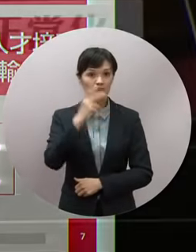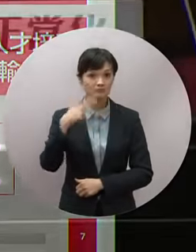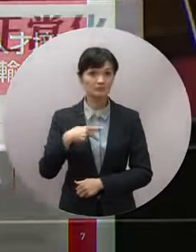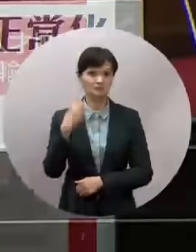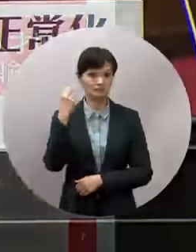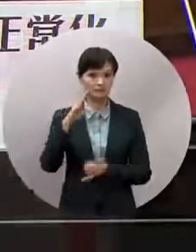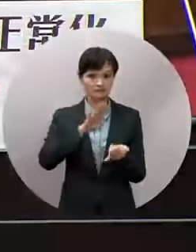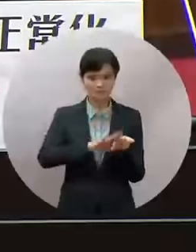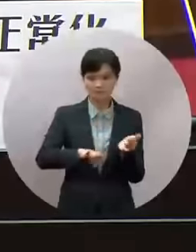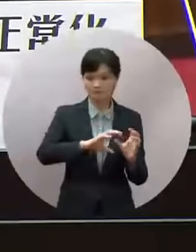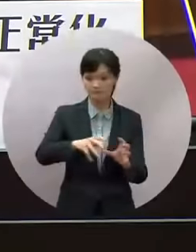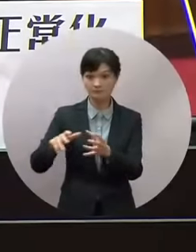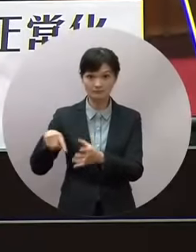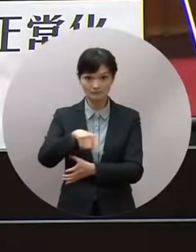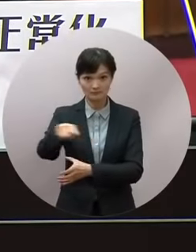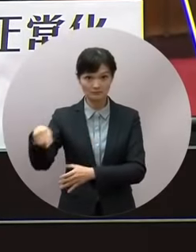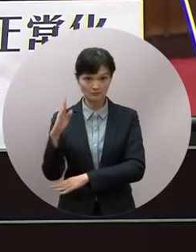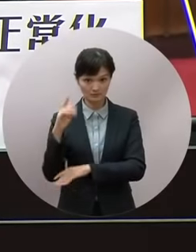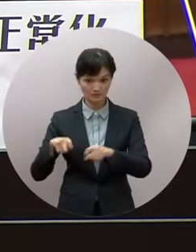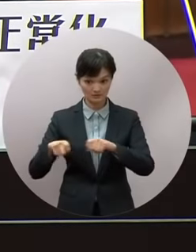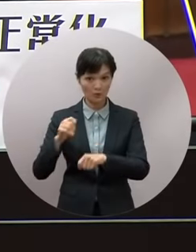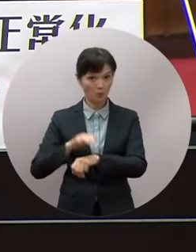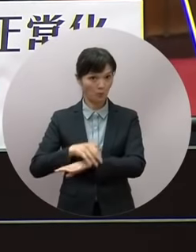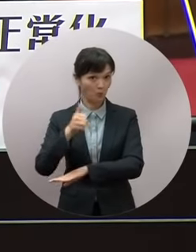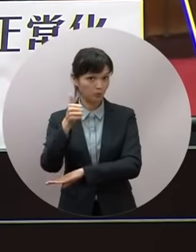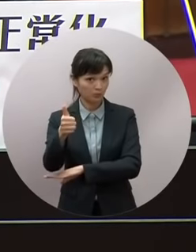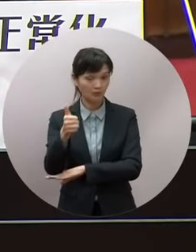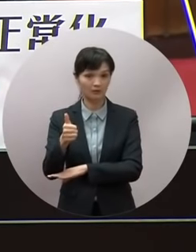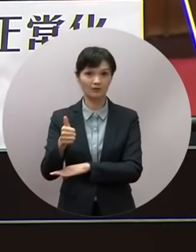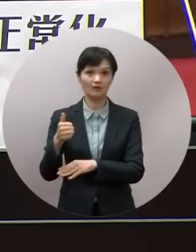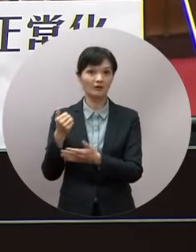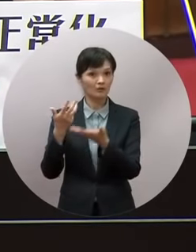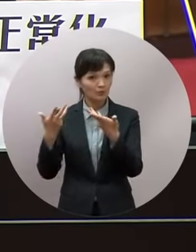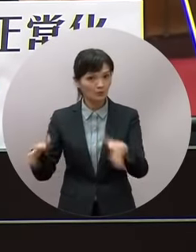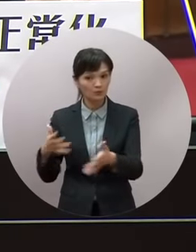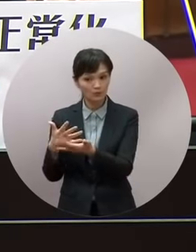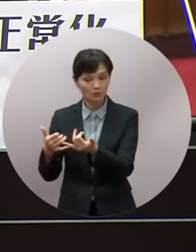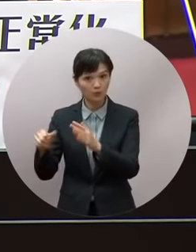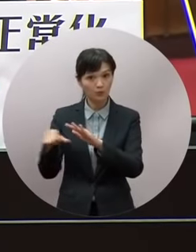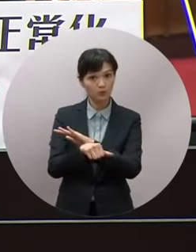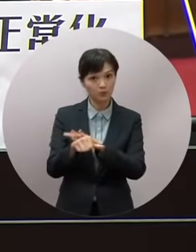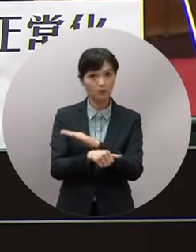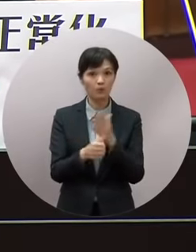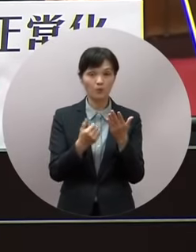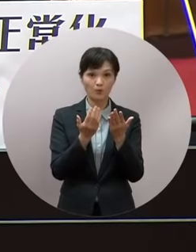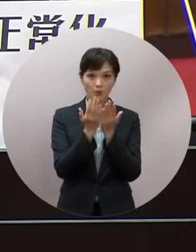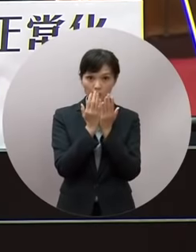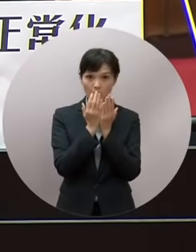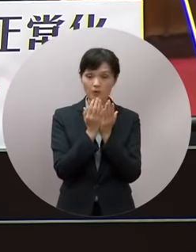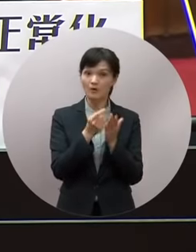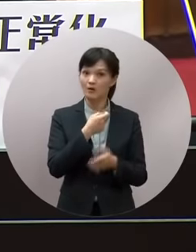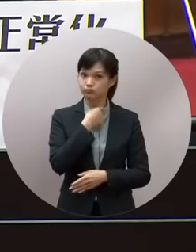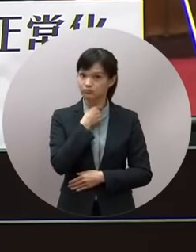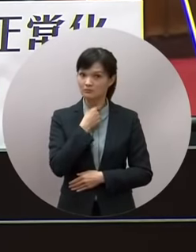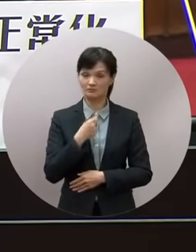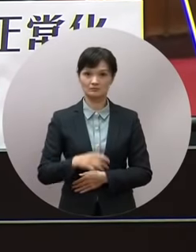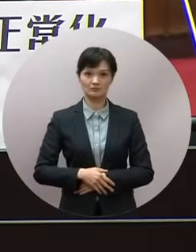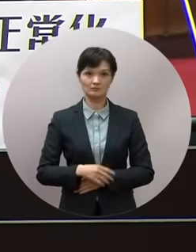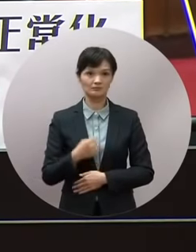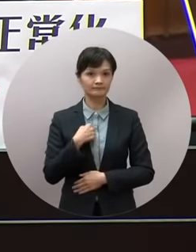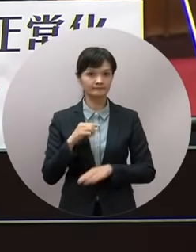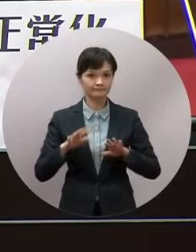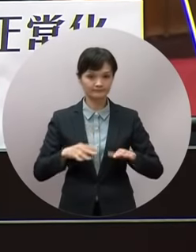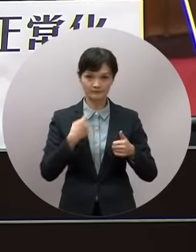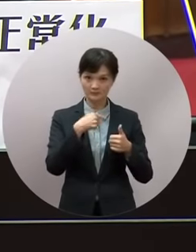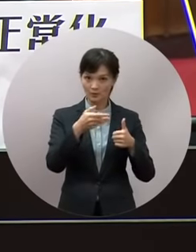有成，好多境外生，我们看到招生的好成绩。所以天平的两端，本席长期关切教育